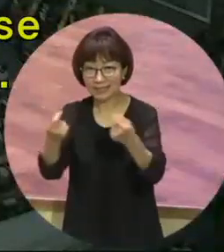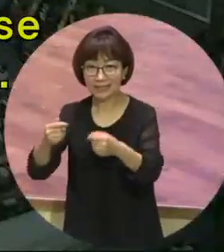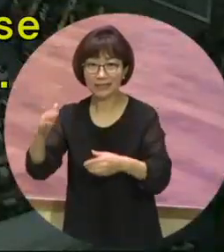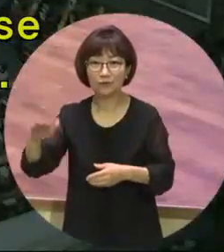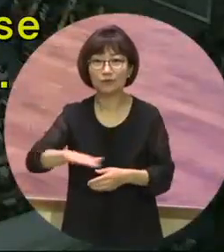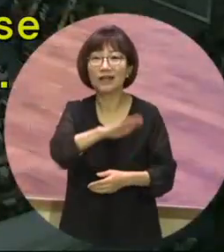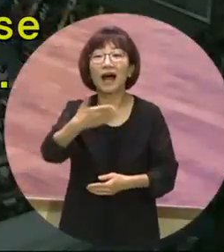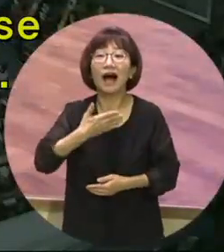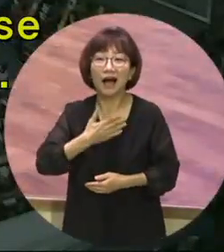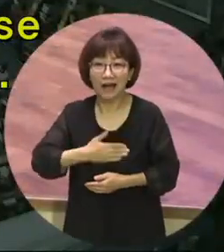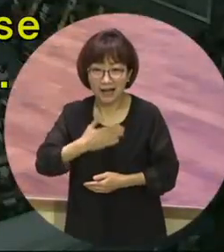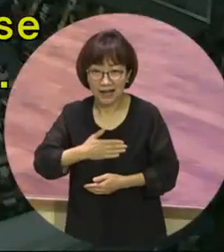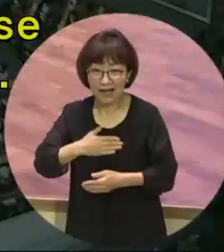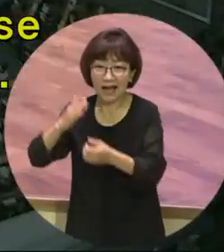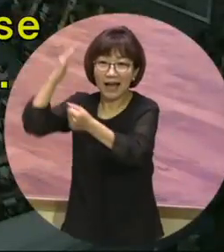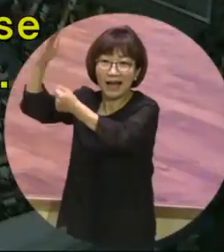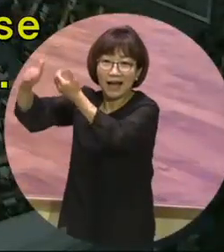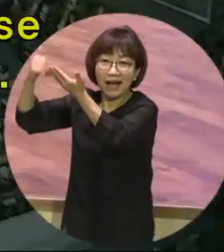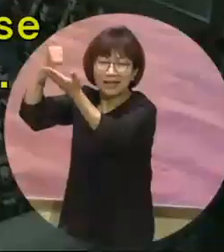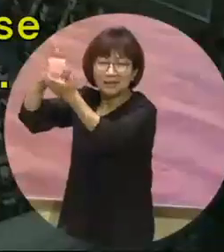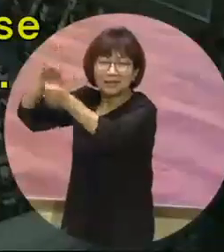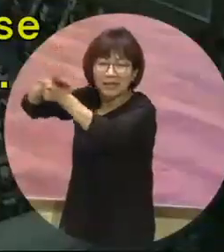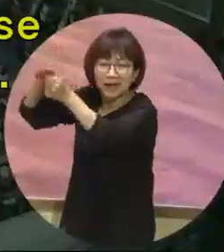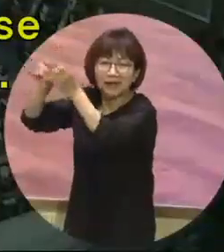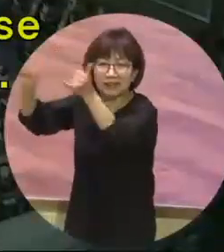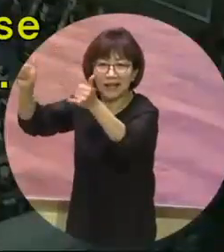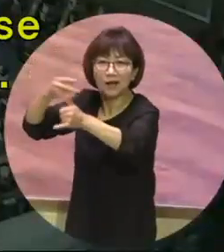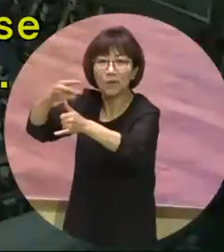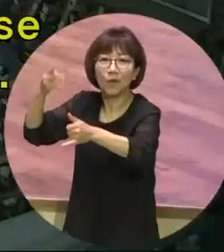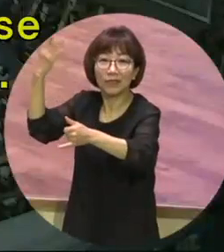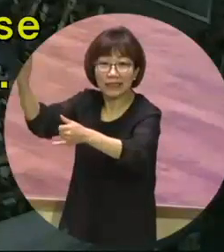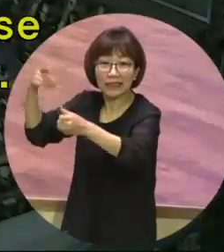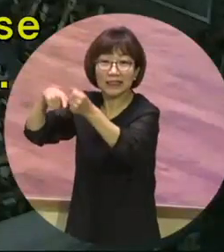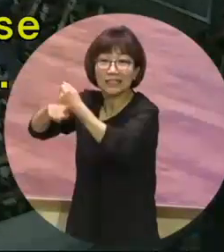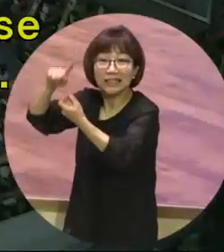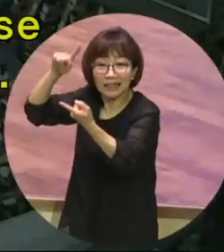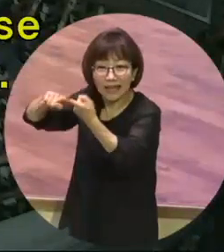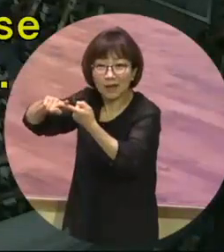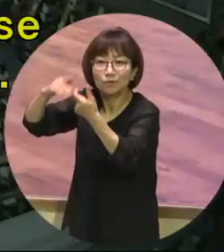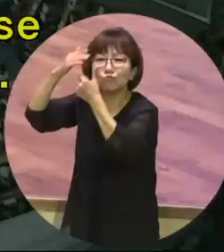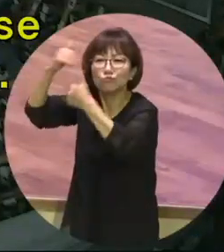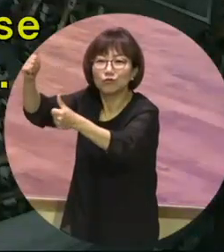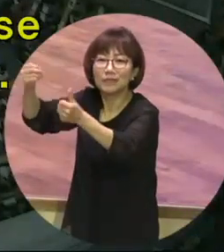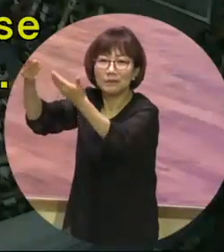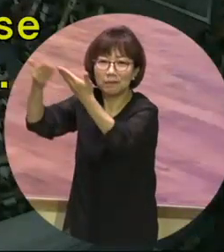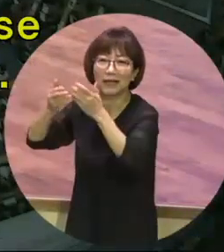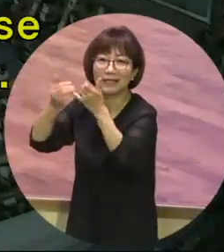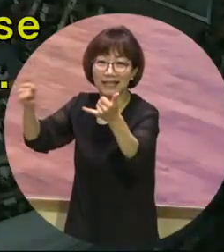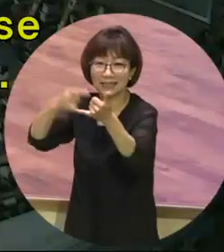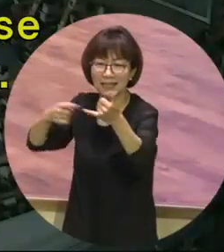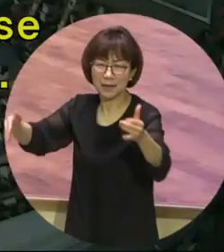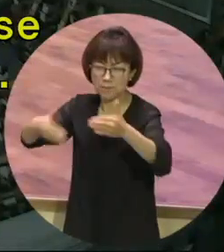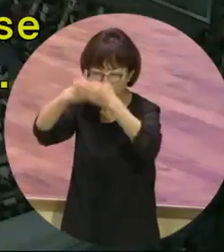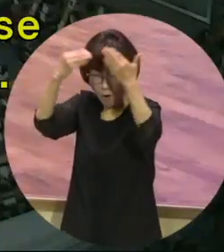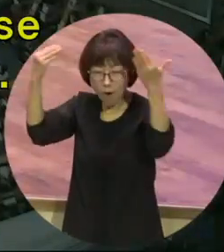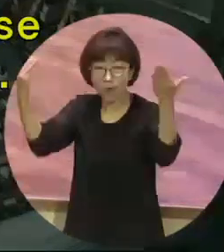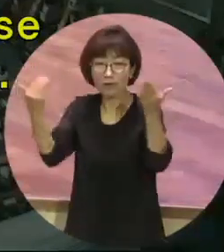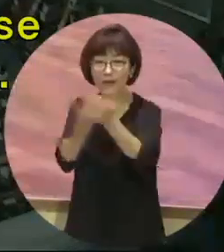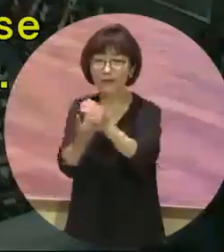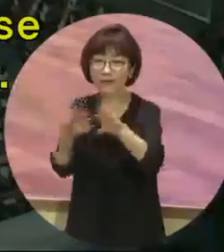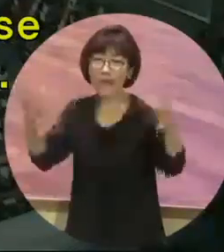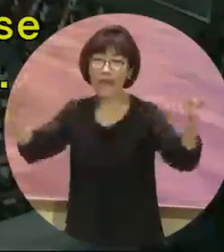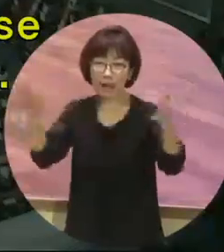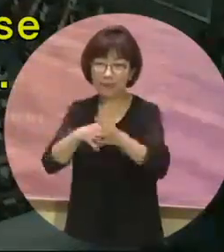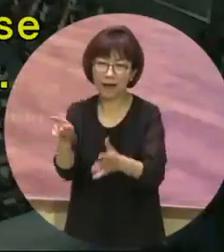시작. 우리가 알거니 하나님을 사랑하는 자 곧 그 뜻대로 부르심을 입은 자들에게 모든